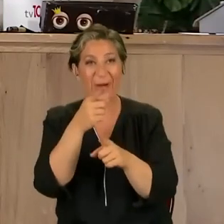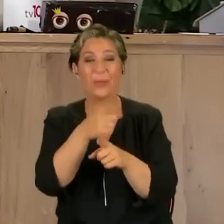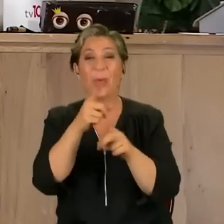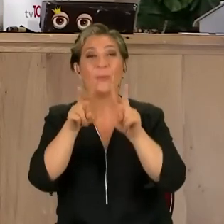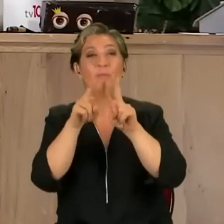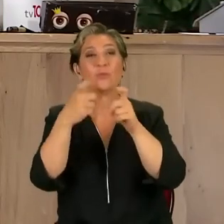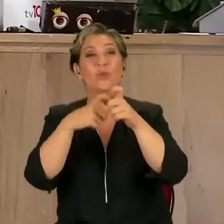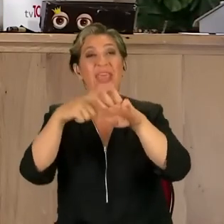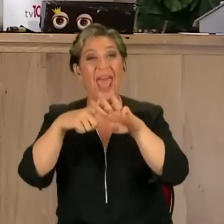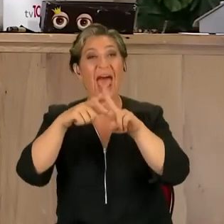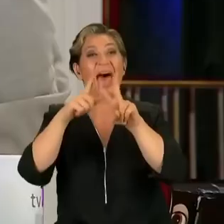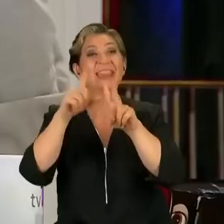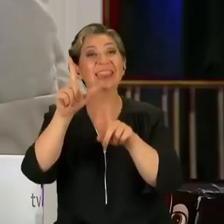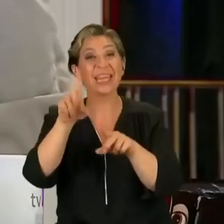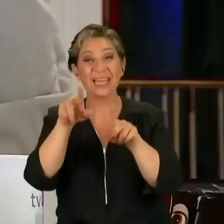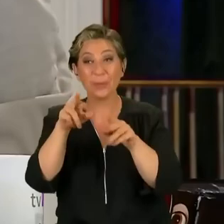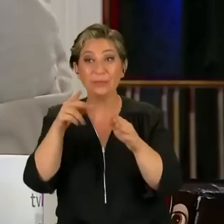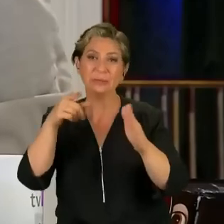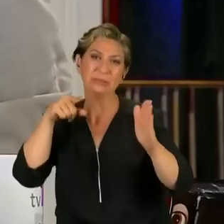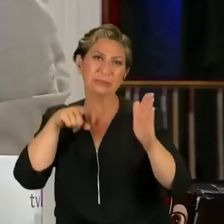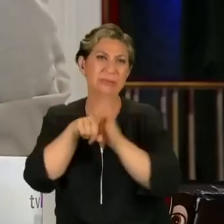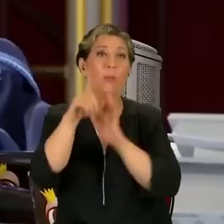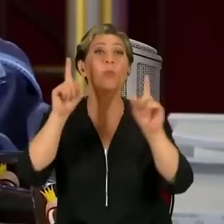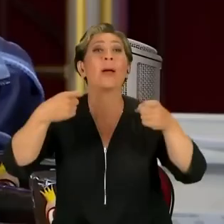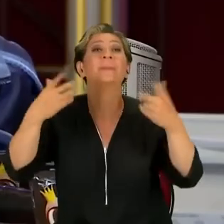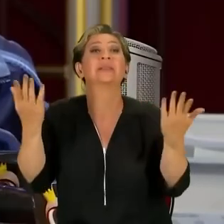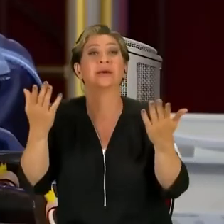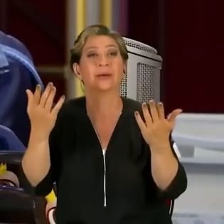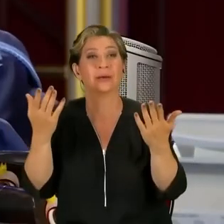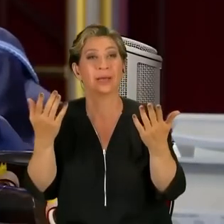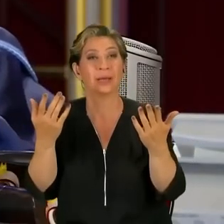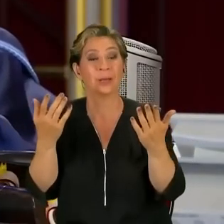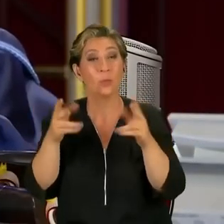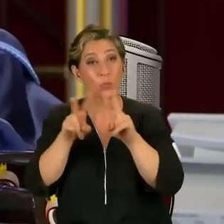O da Müge Anlı kadar dirayetli değilmiş. Bulamadı.